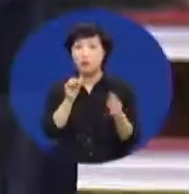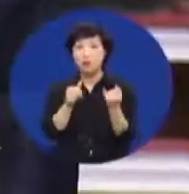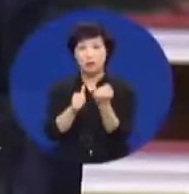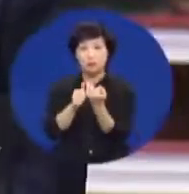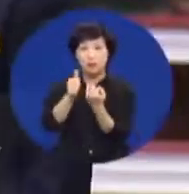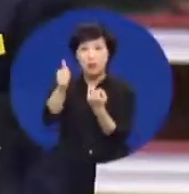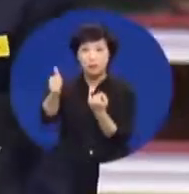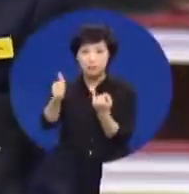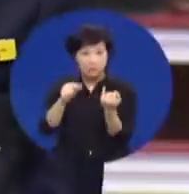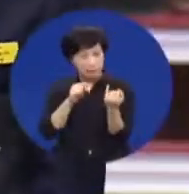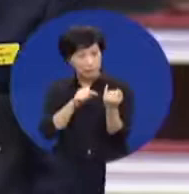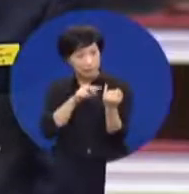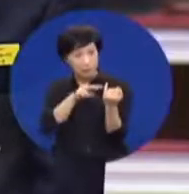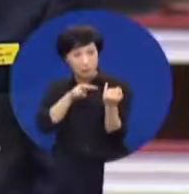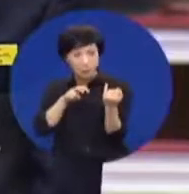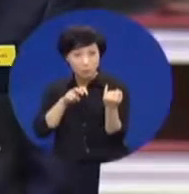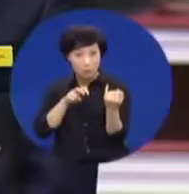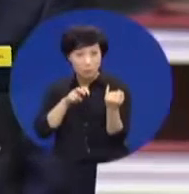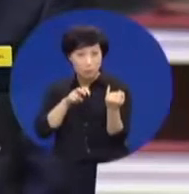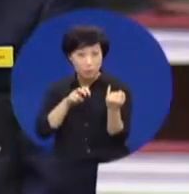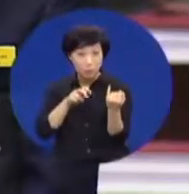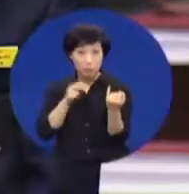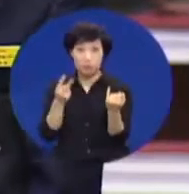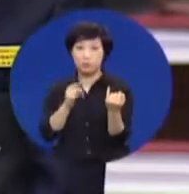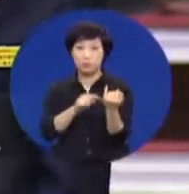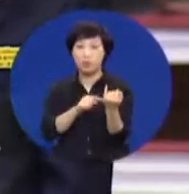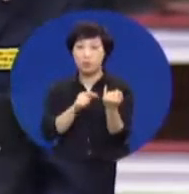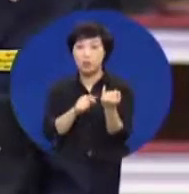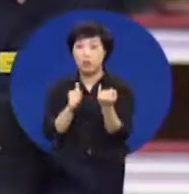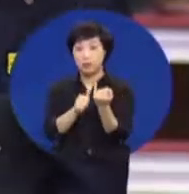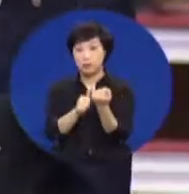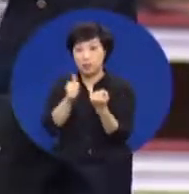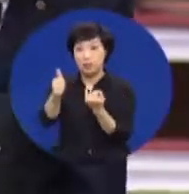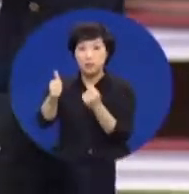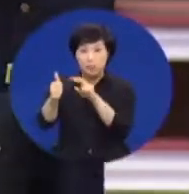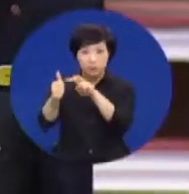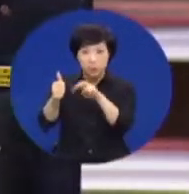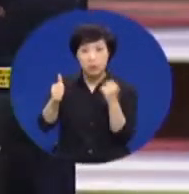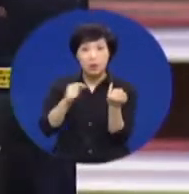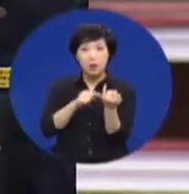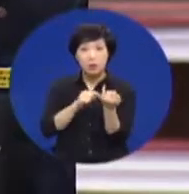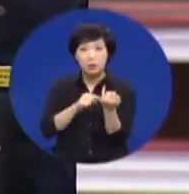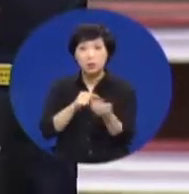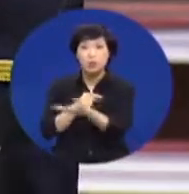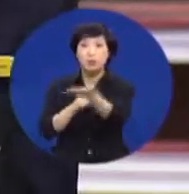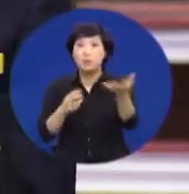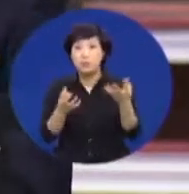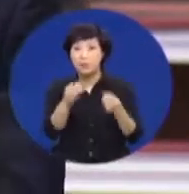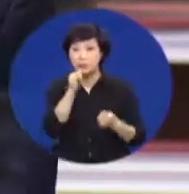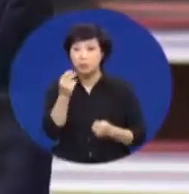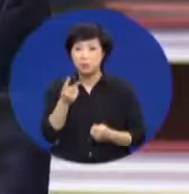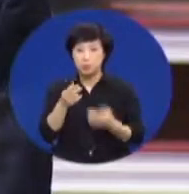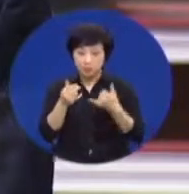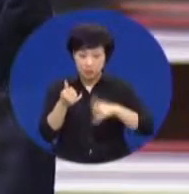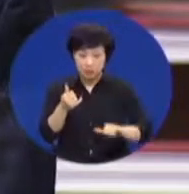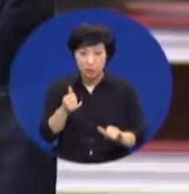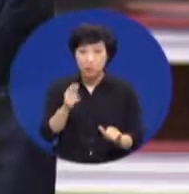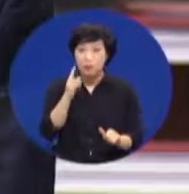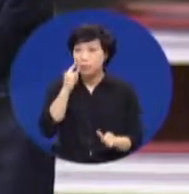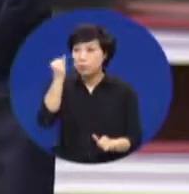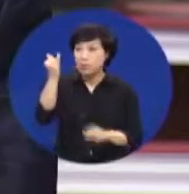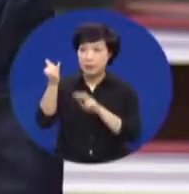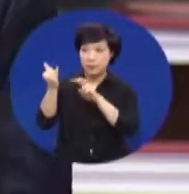남편이 아내 미워하는 아내가 남편 미워하는 사람들 많죠. 자식이 부모